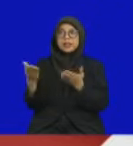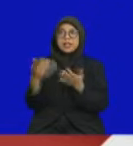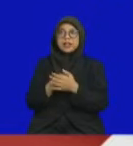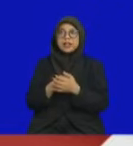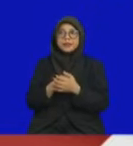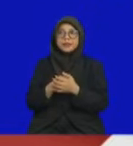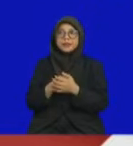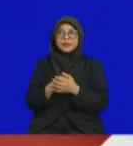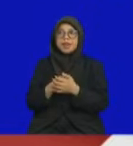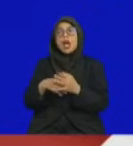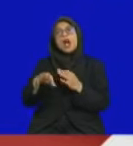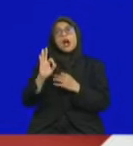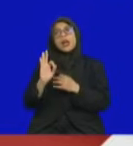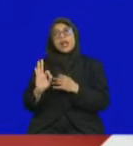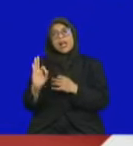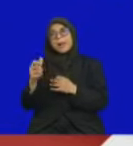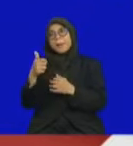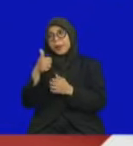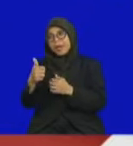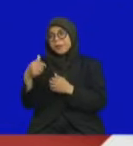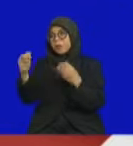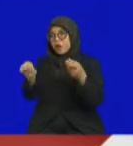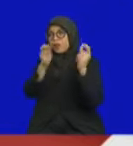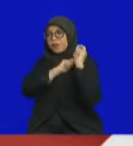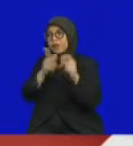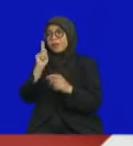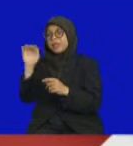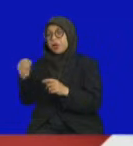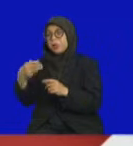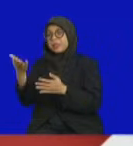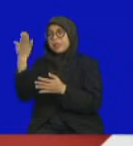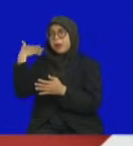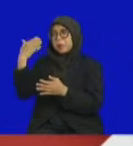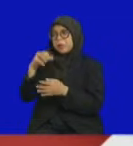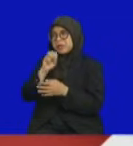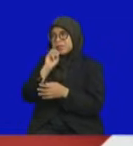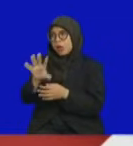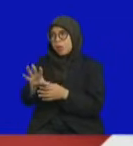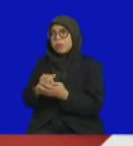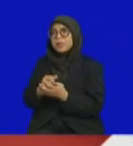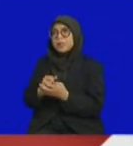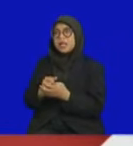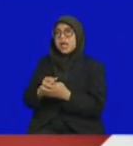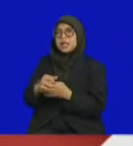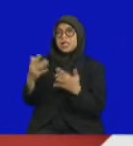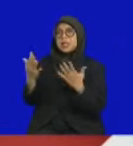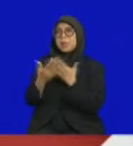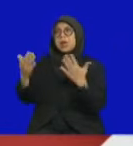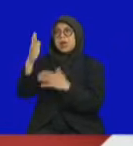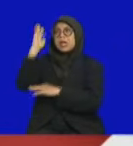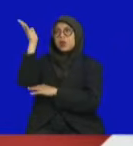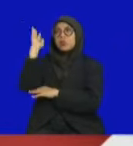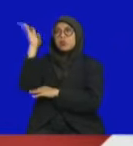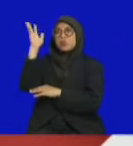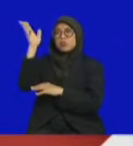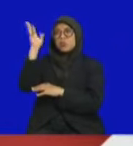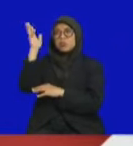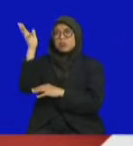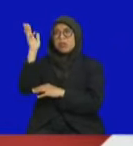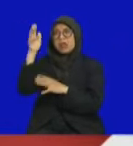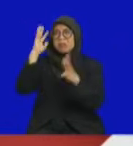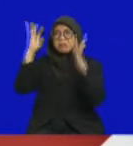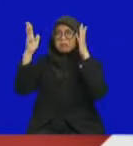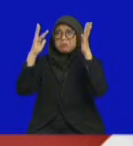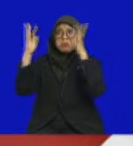silakan baik eh saya tadi menyampaikan kaitan karhutla karena itu PR setiap tahun yang